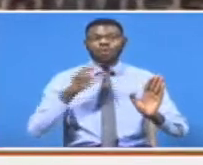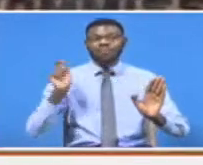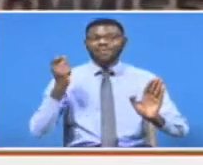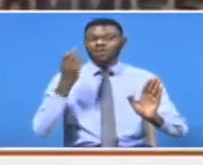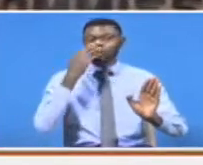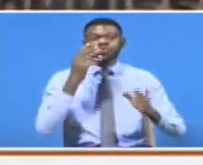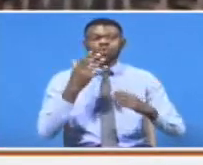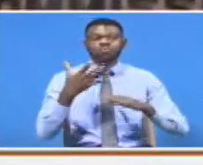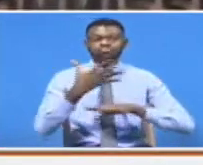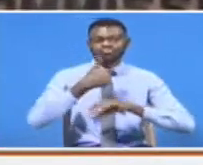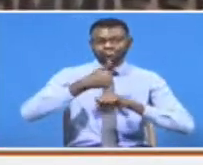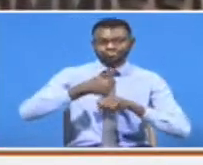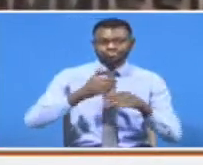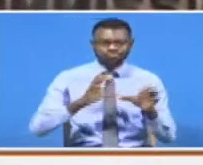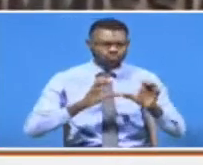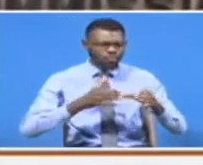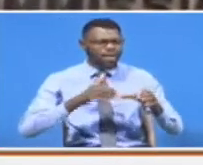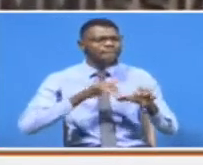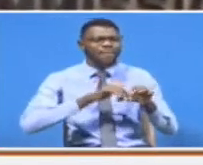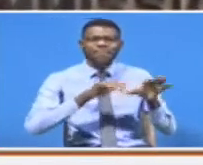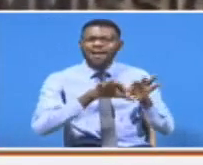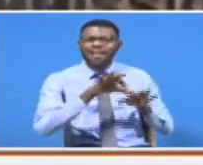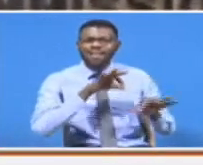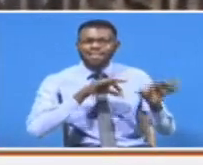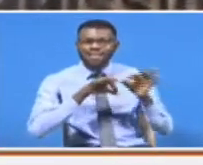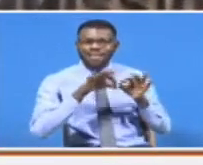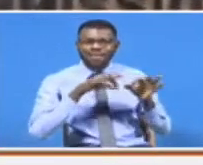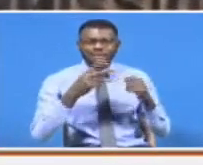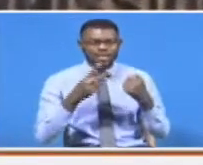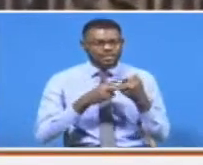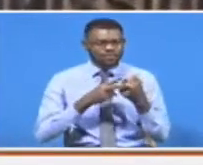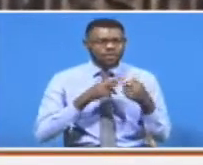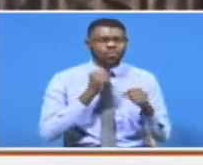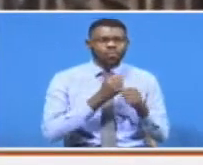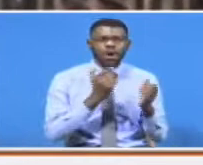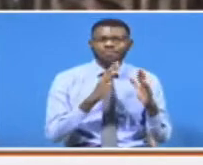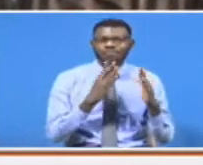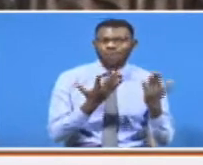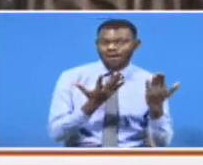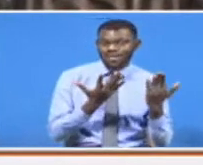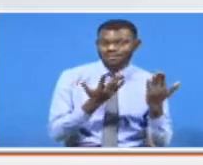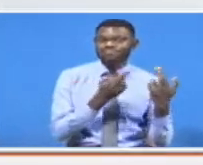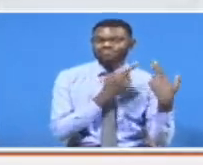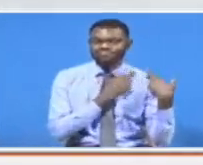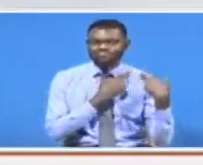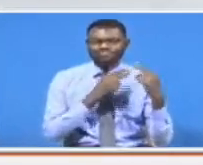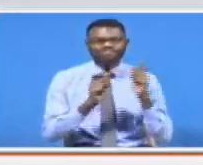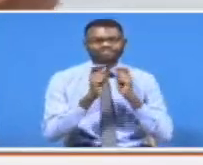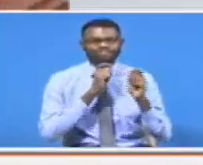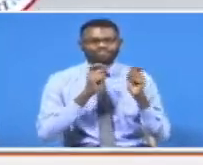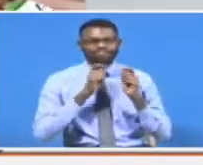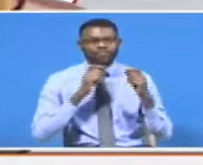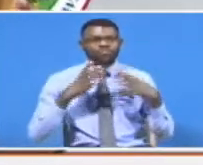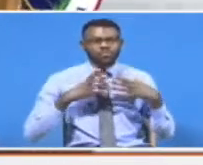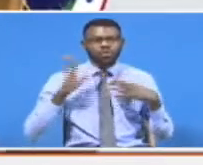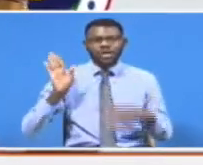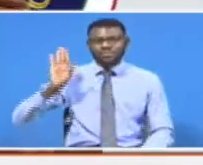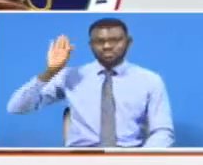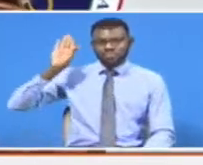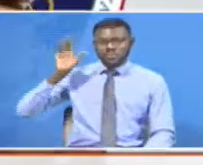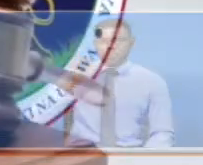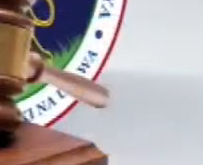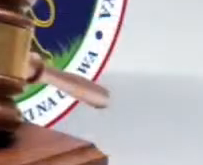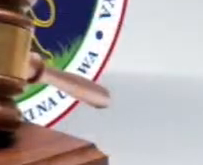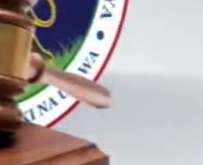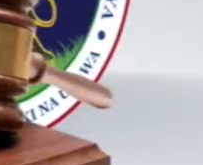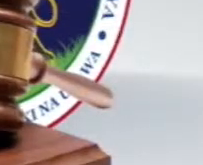maalum la wanachama saba la kumtafuta mrithi wake Haji limeanza rasmi majukumu yake baada ya kula kiapo. Jopo hilo linajumuisha